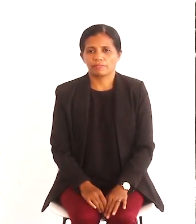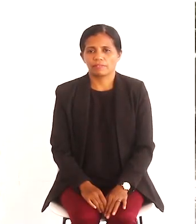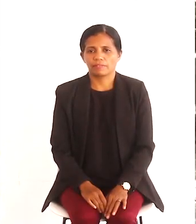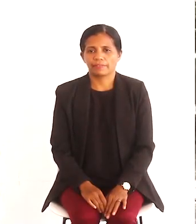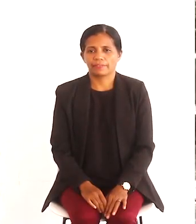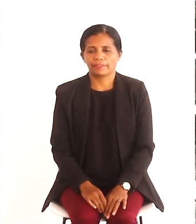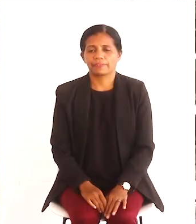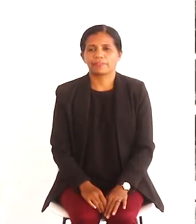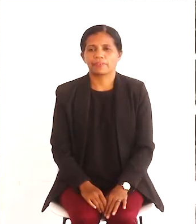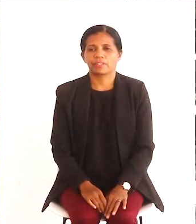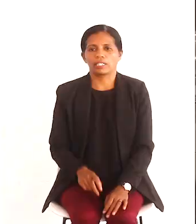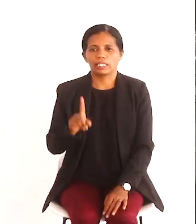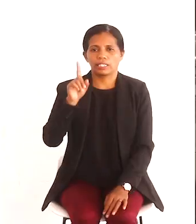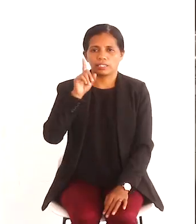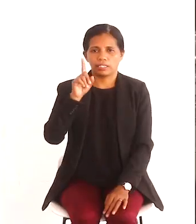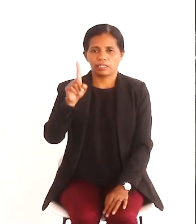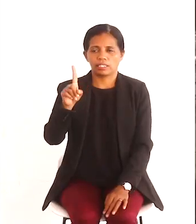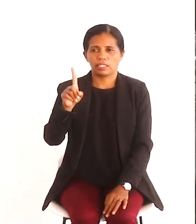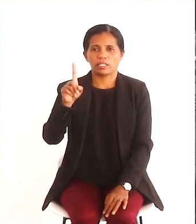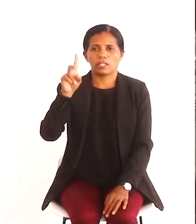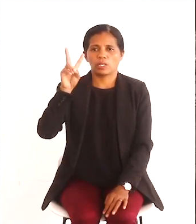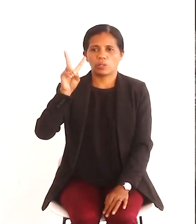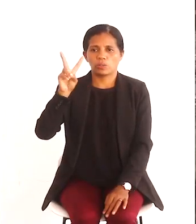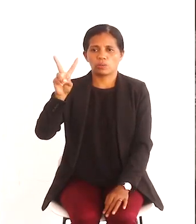ita komesa. Ida,